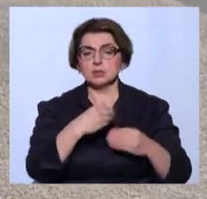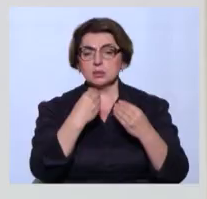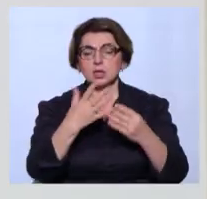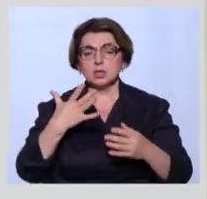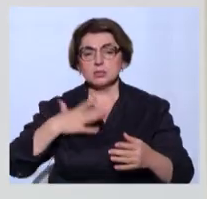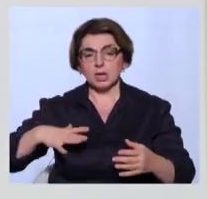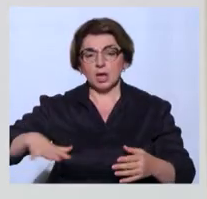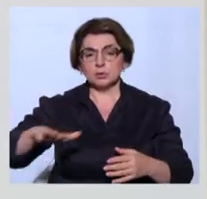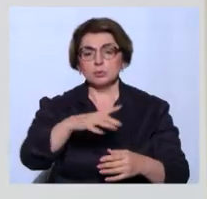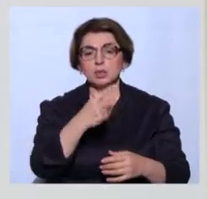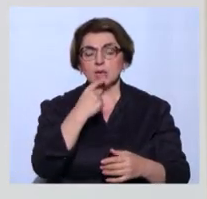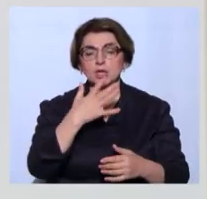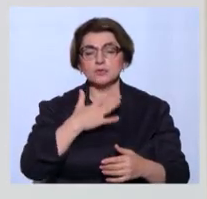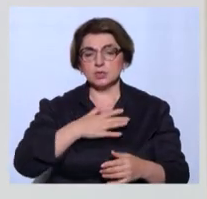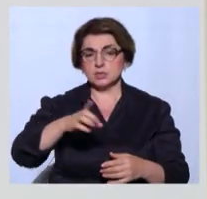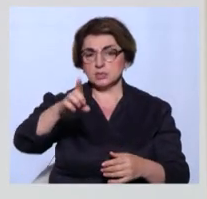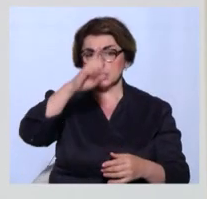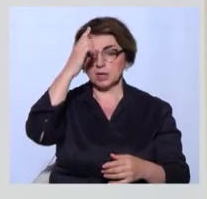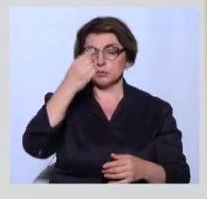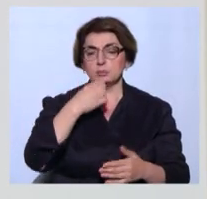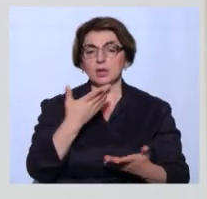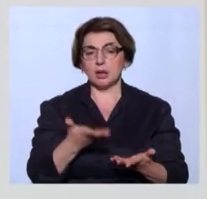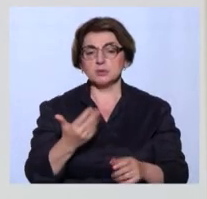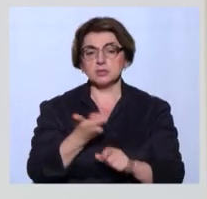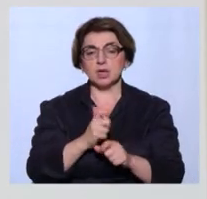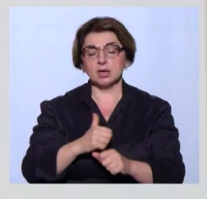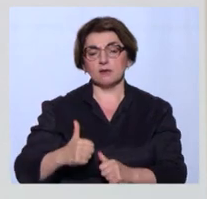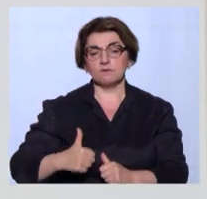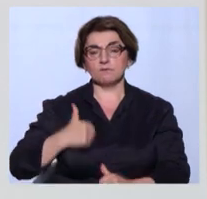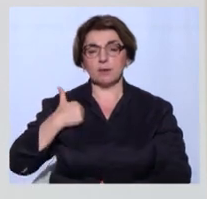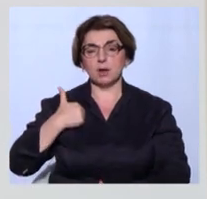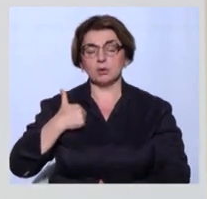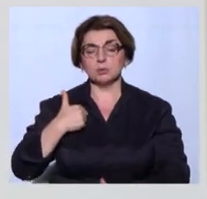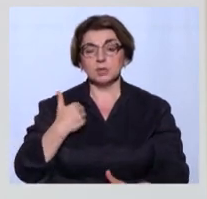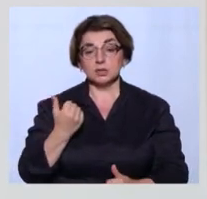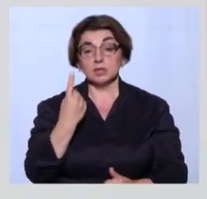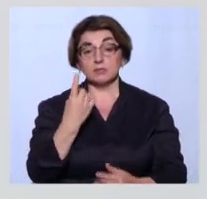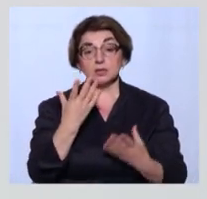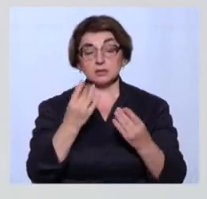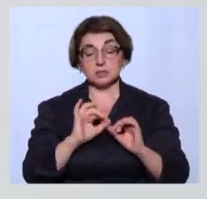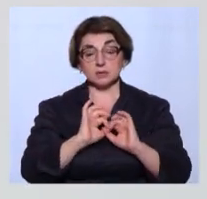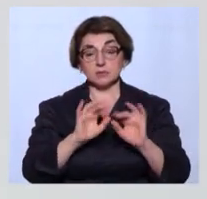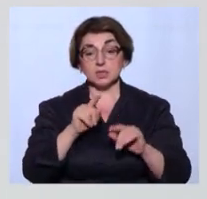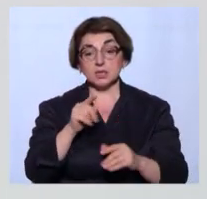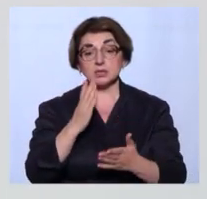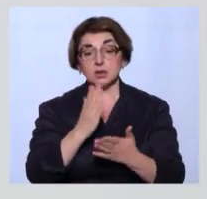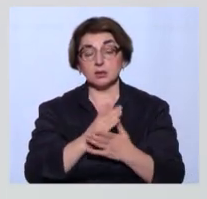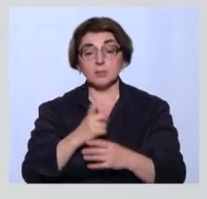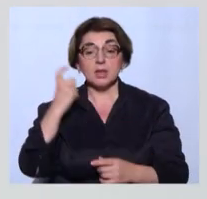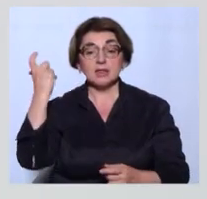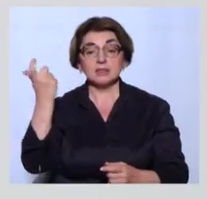ენა ჩვენი სახელმწიფო ენაა და ამით ძალიან ვამაყობთ. კიდევ ერთ დღეზე, რომელზეც მინდა გესაუბროთ, არის